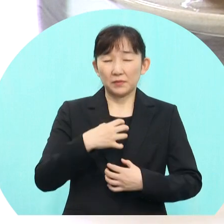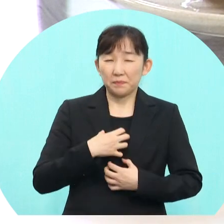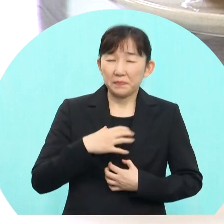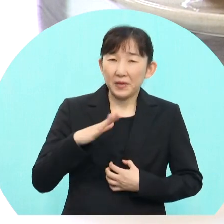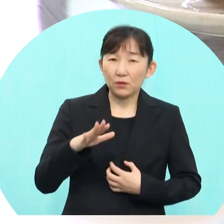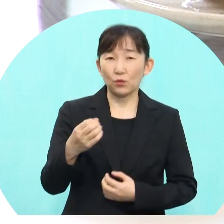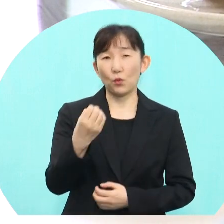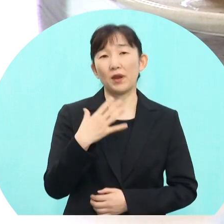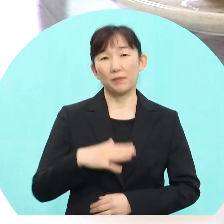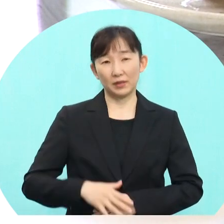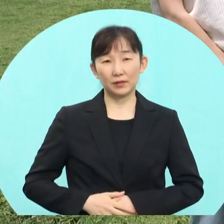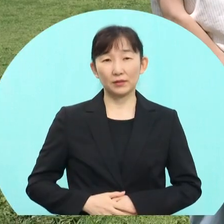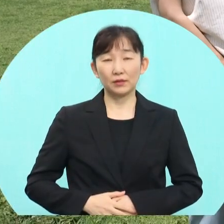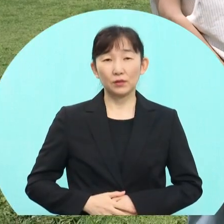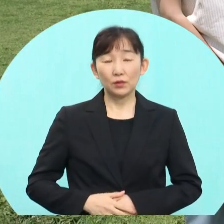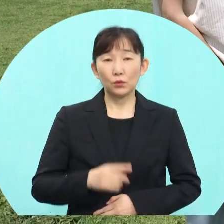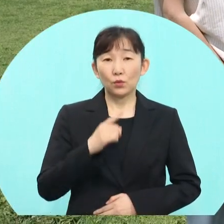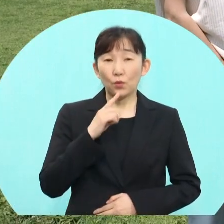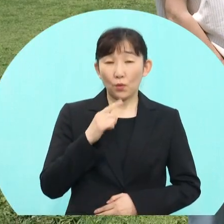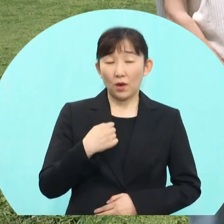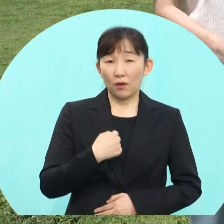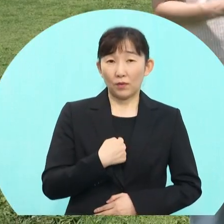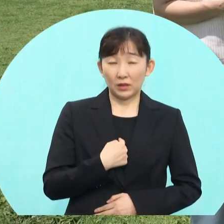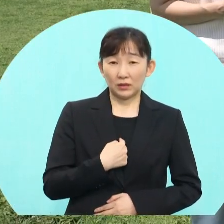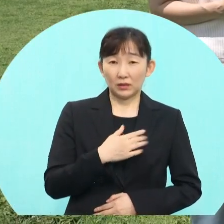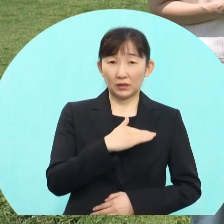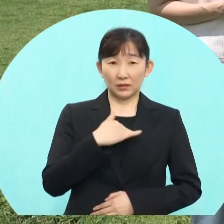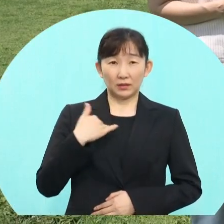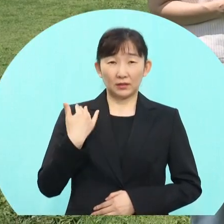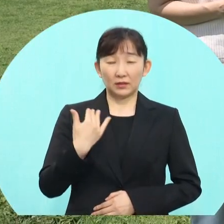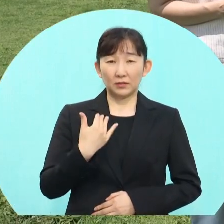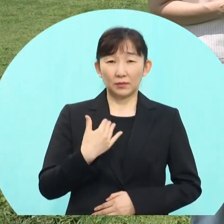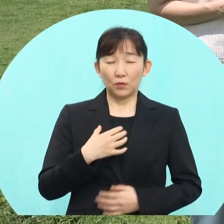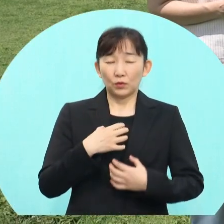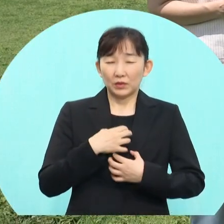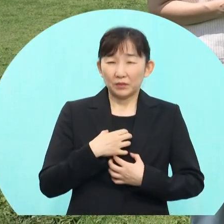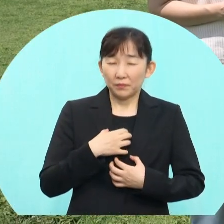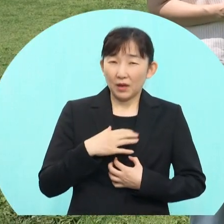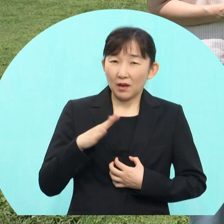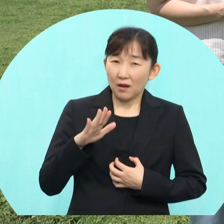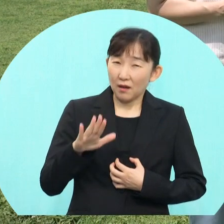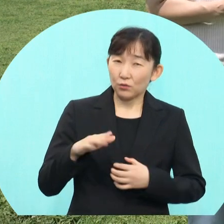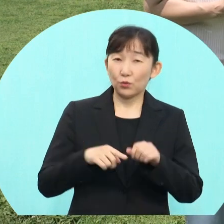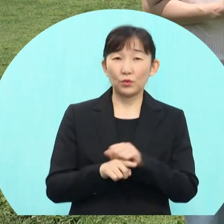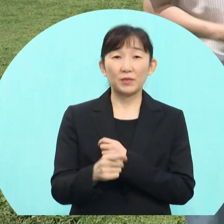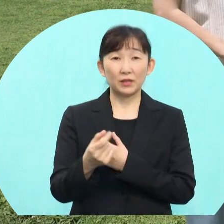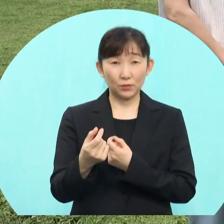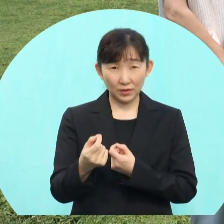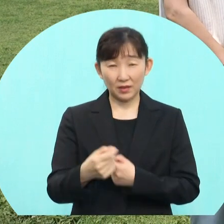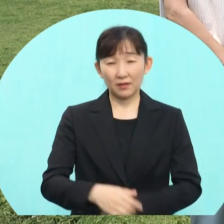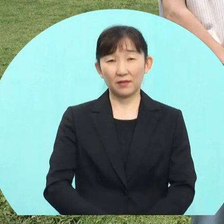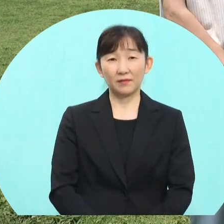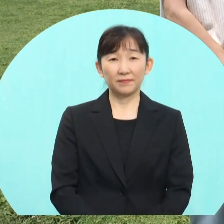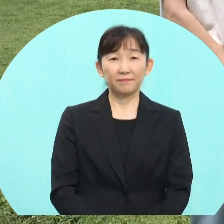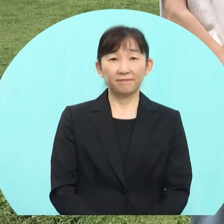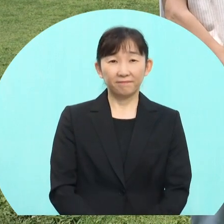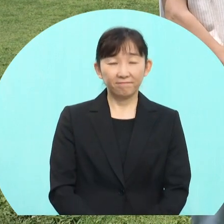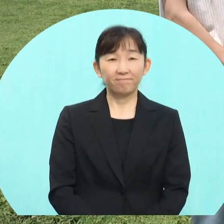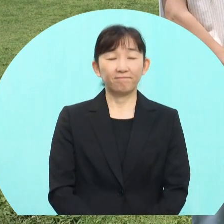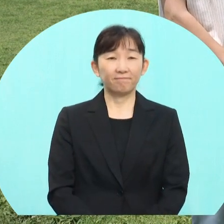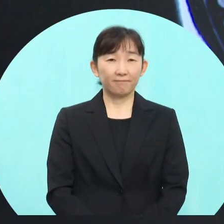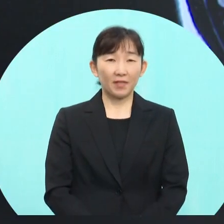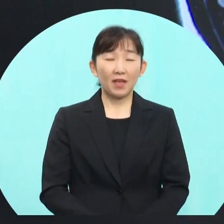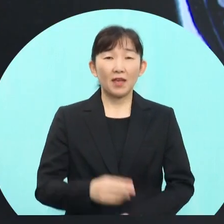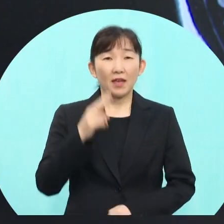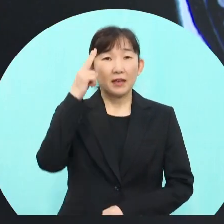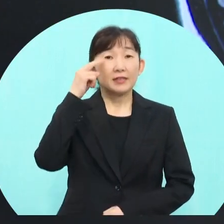われています。 ということは、私たちも認知症になるかもしれないということですよね？ は